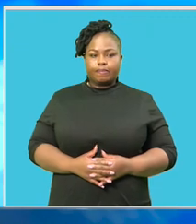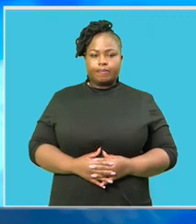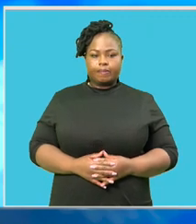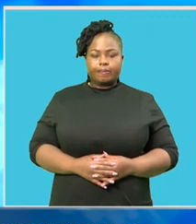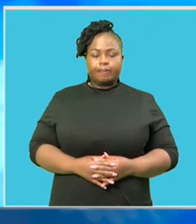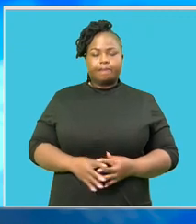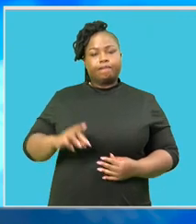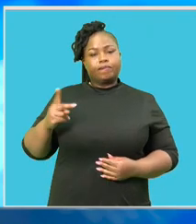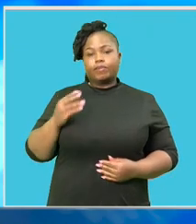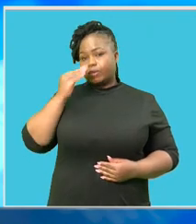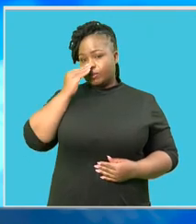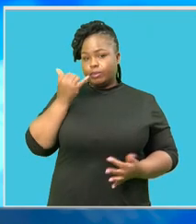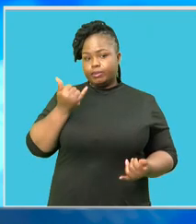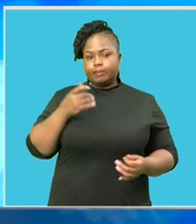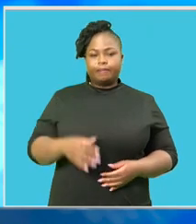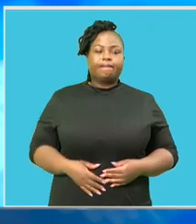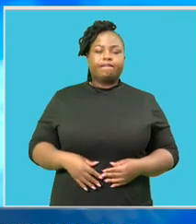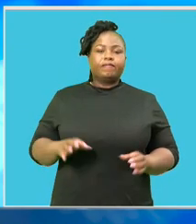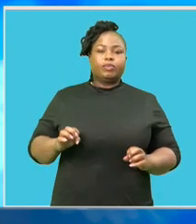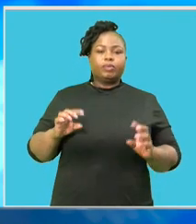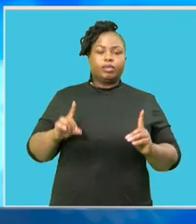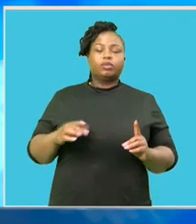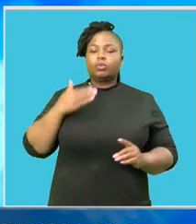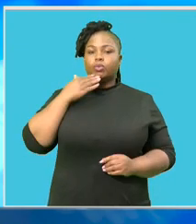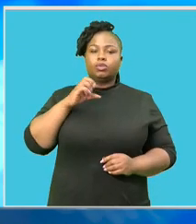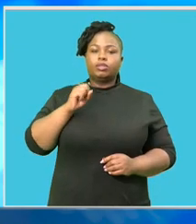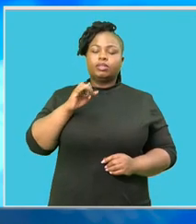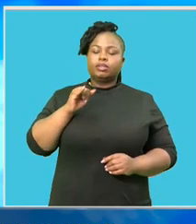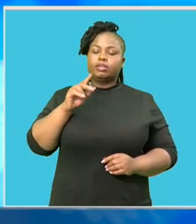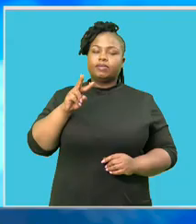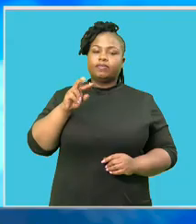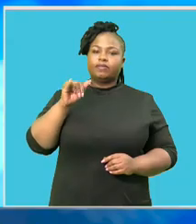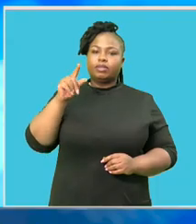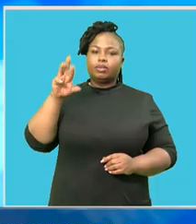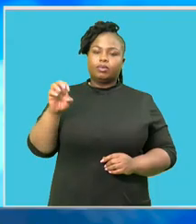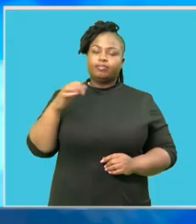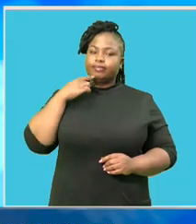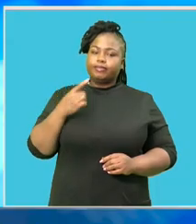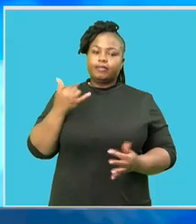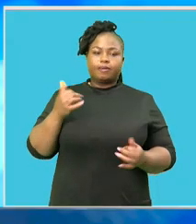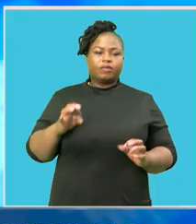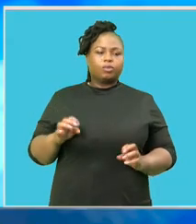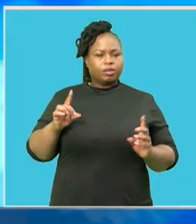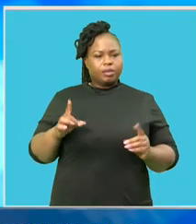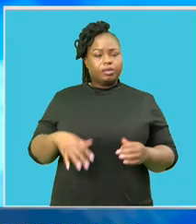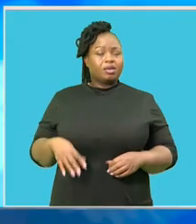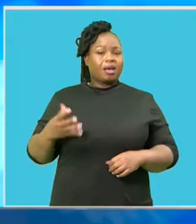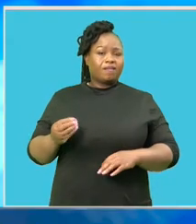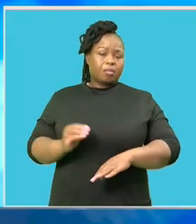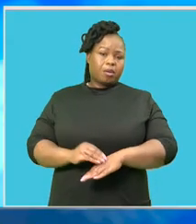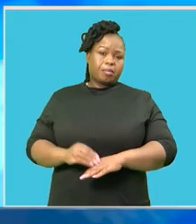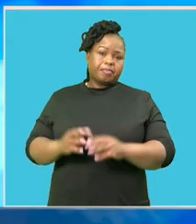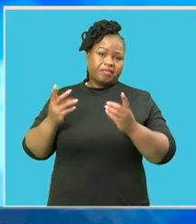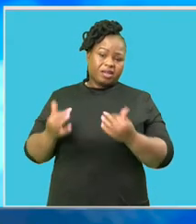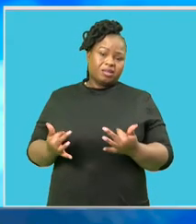Kwele nye inga ku umpati sowe mfundo esiseko uzfiwe kwa hube Utiza kubaa ikandelo leze mfundo li chongi nene inga kemali